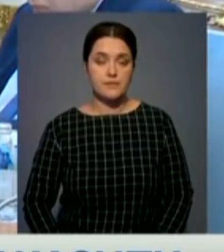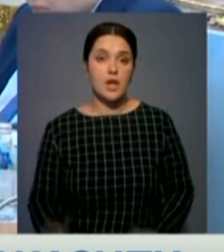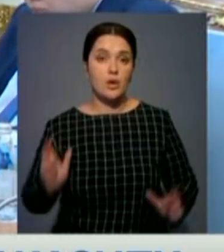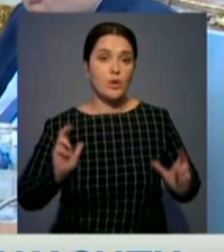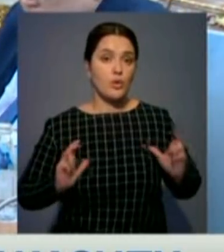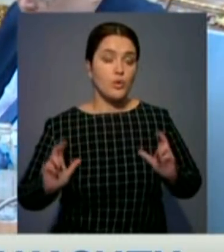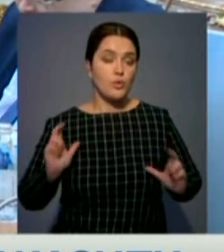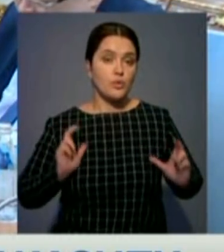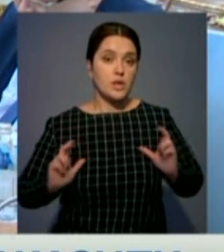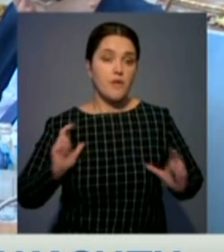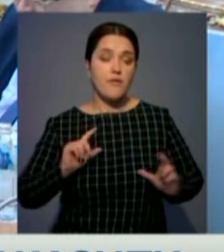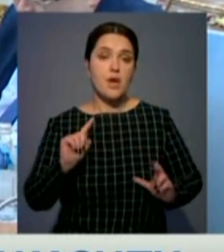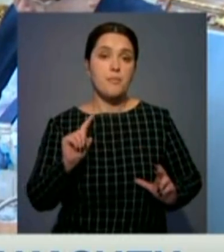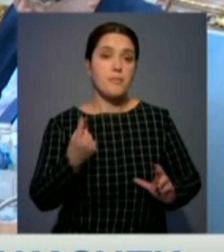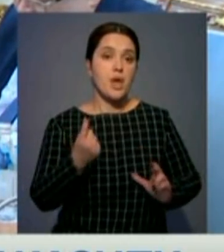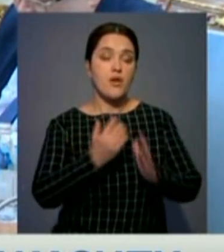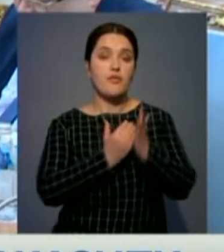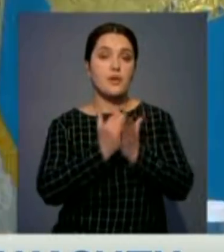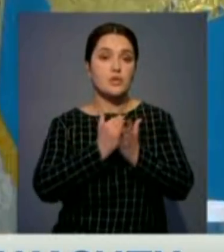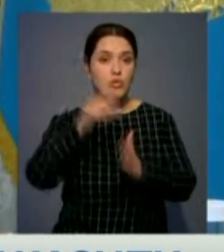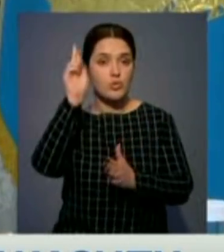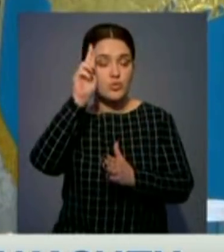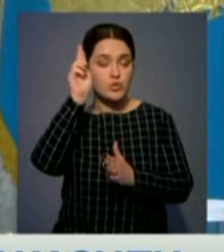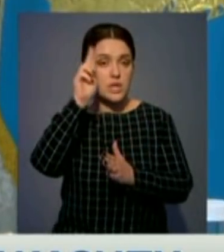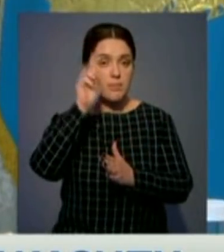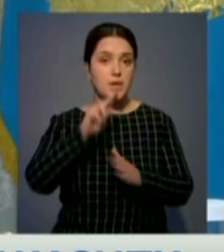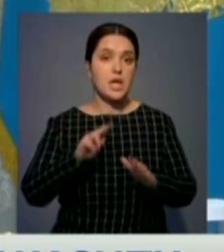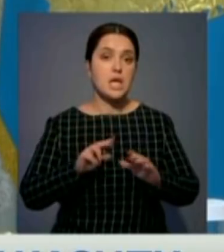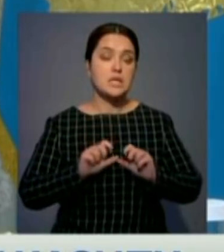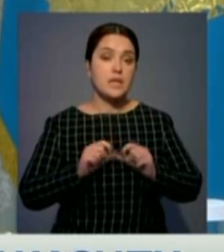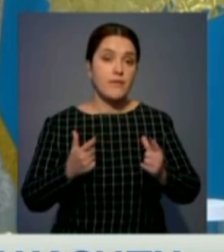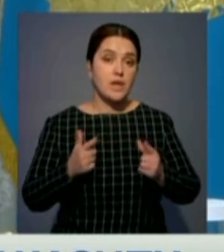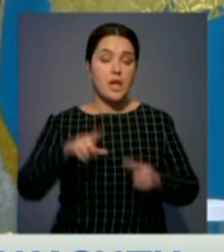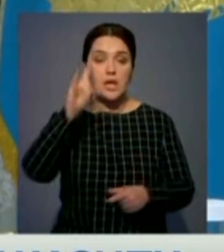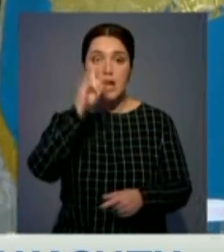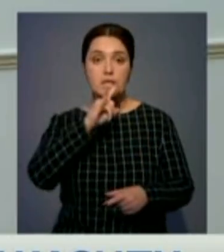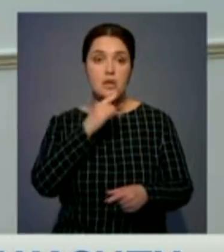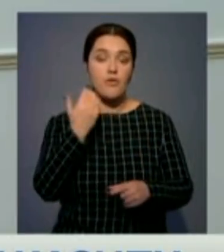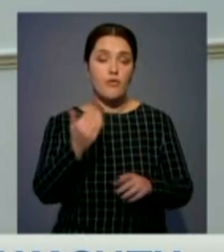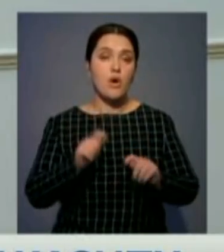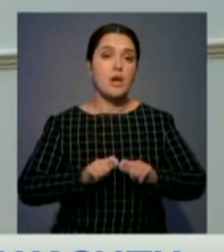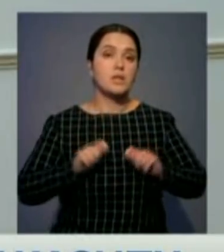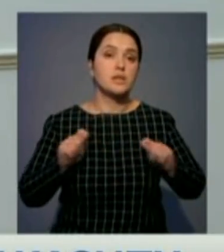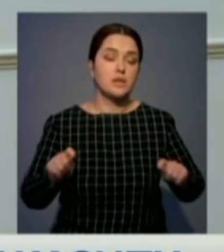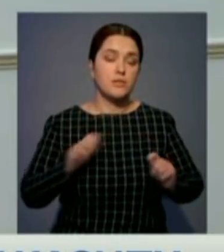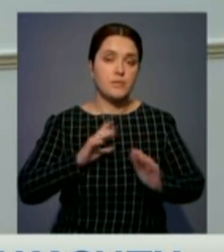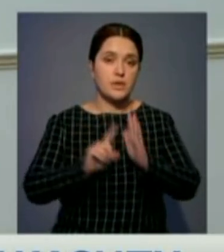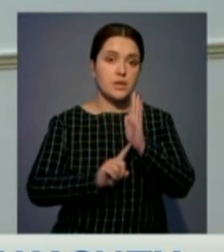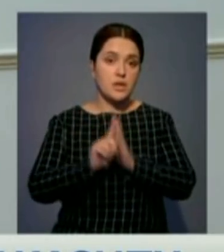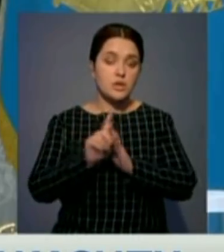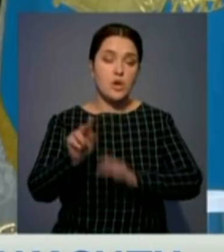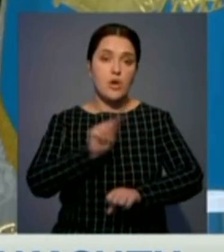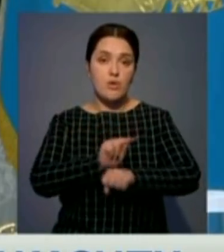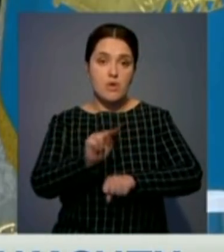Университет является одним из первых высших учебных заведений Казахстана. Можно сказать, что его создание положило начало формированию